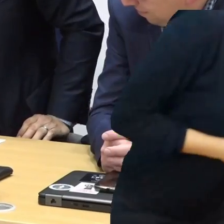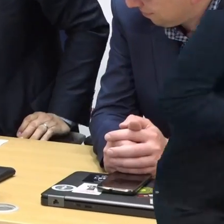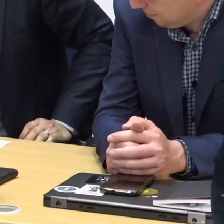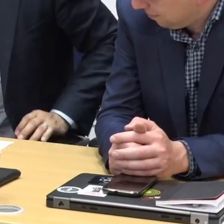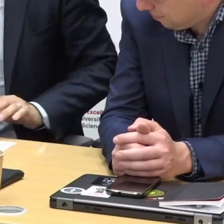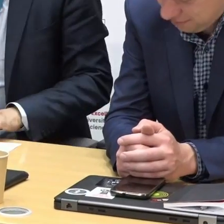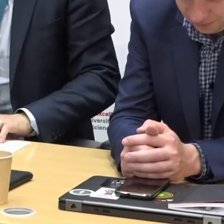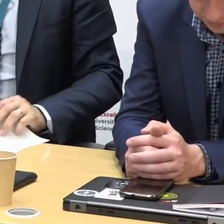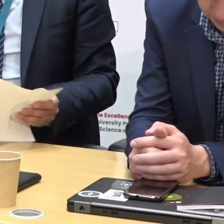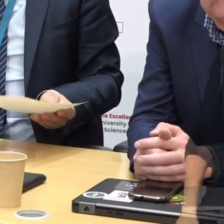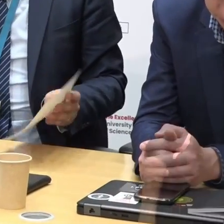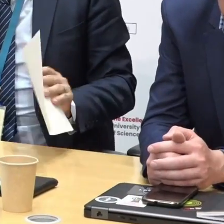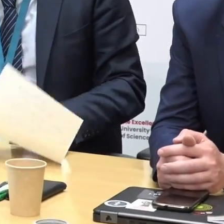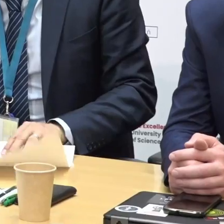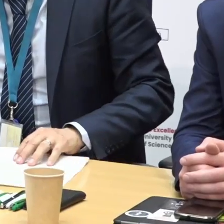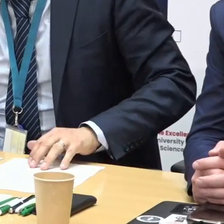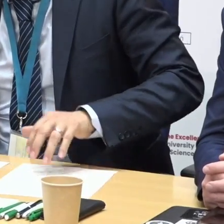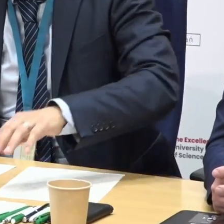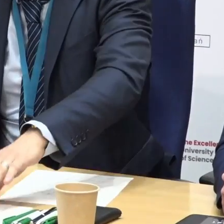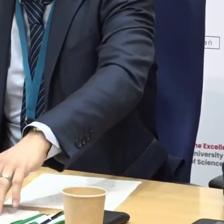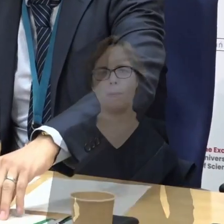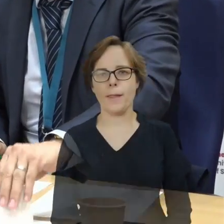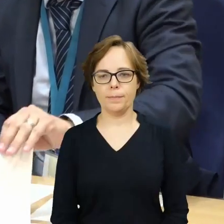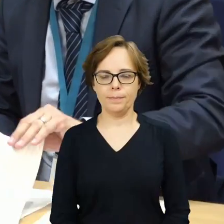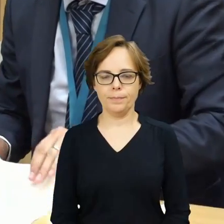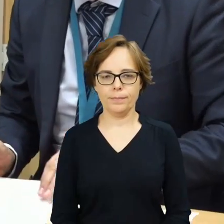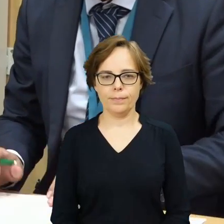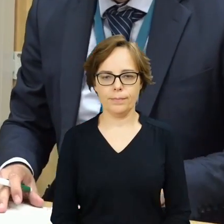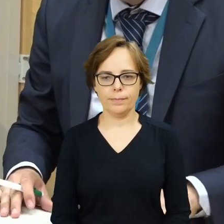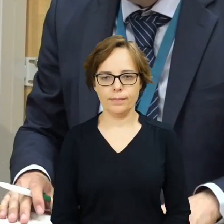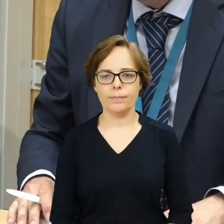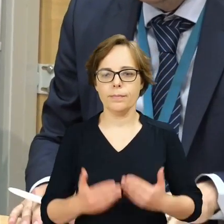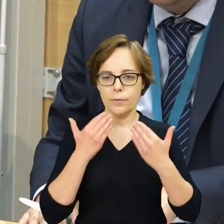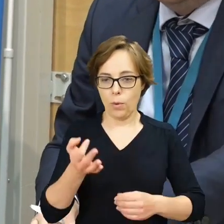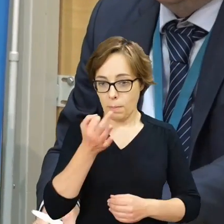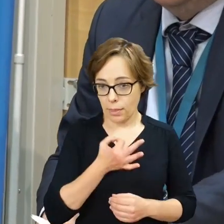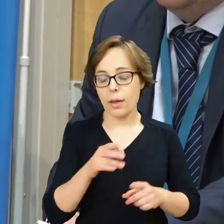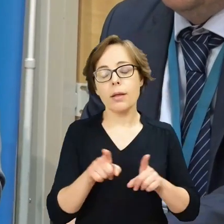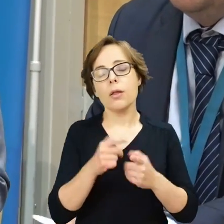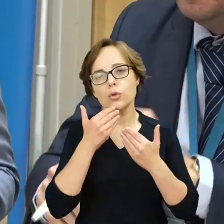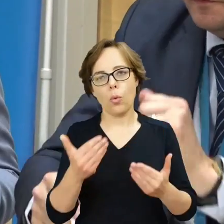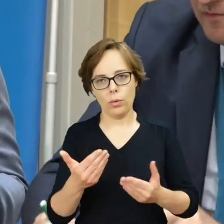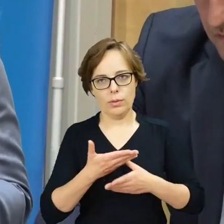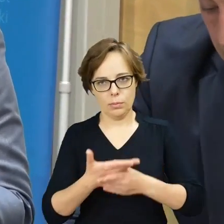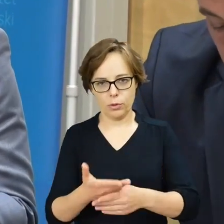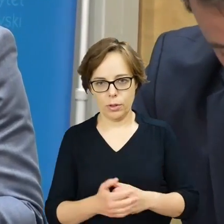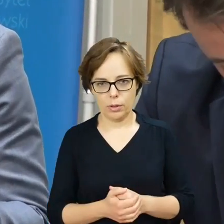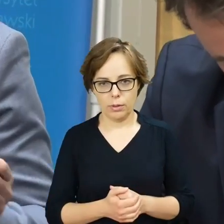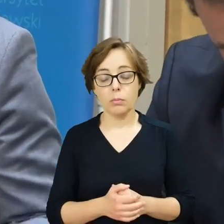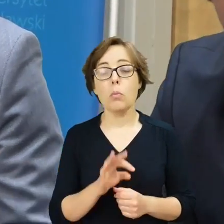za zaproszenie na dzisiejszą konferencję. Szanowni Państwo, no, moja rola to jest taka właśnie, tak jak pan profesor tu powiedział. Z jednej